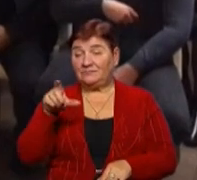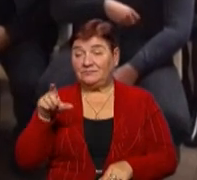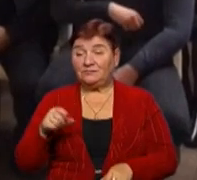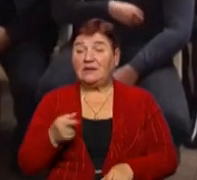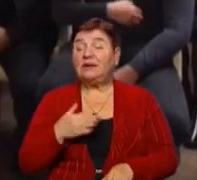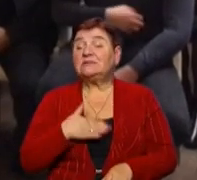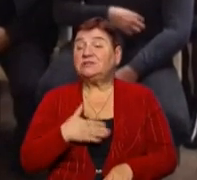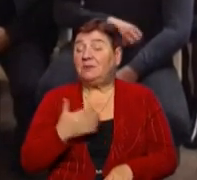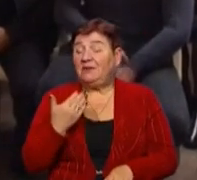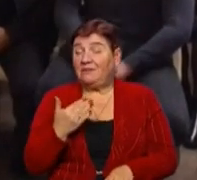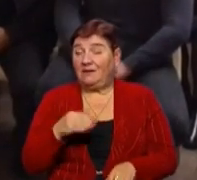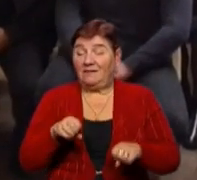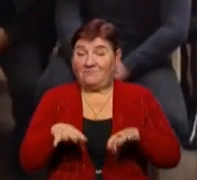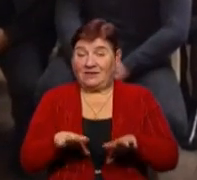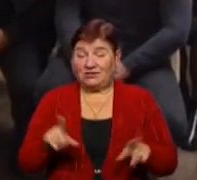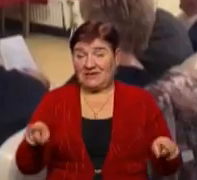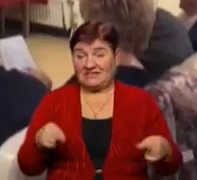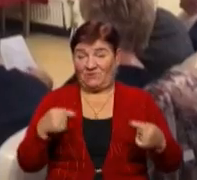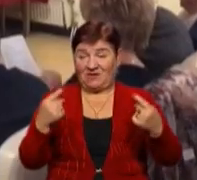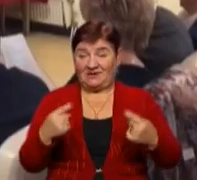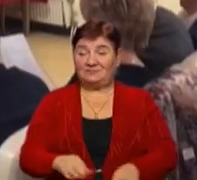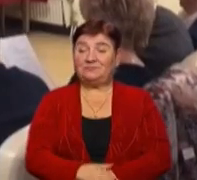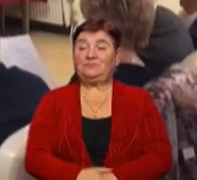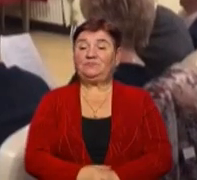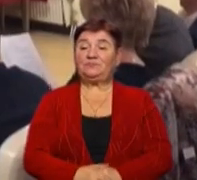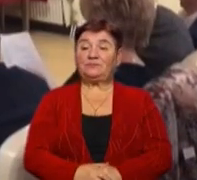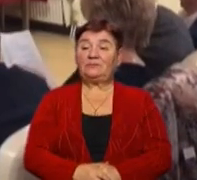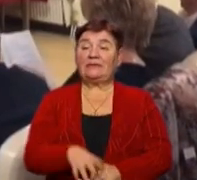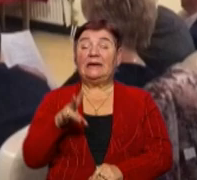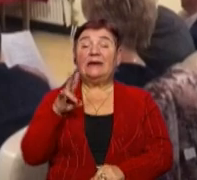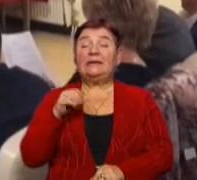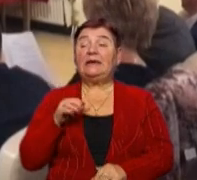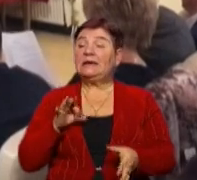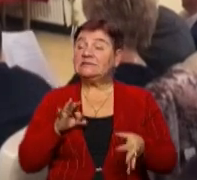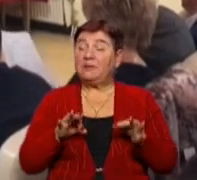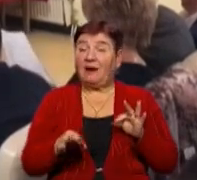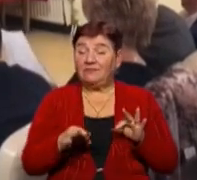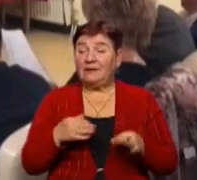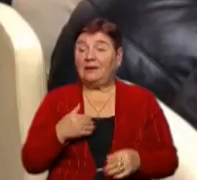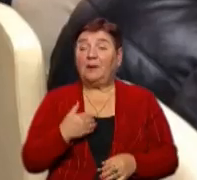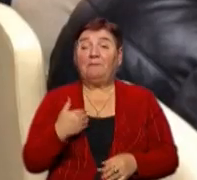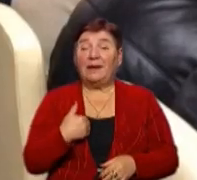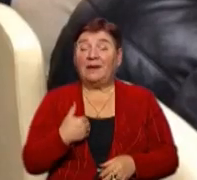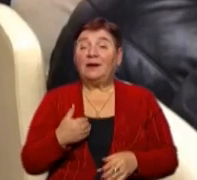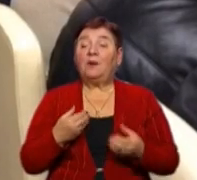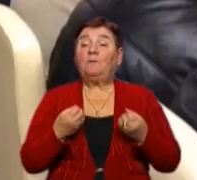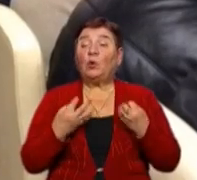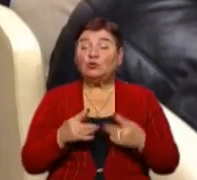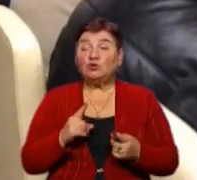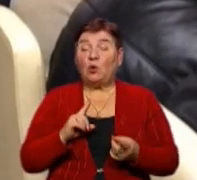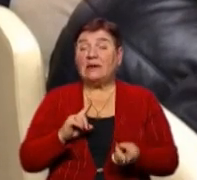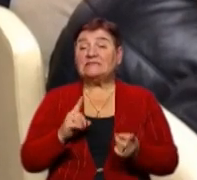Закарпаття і для чого її вирішили створити? Ну, насправді, ми просто